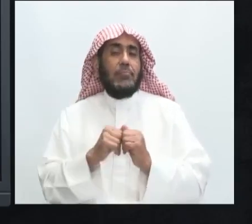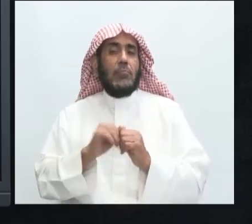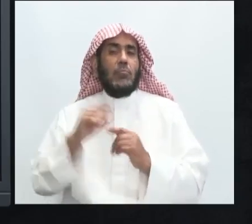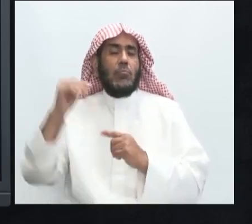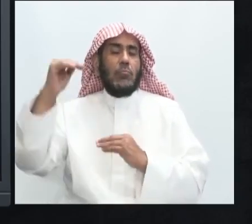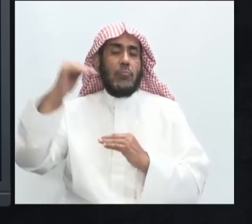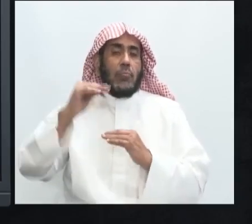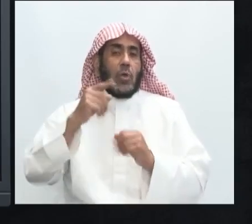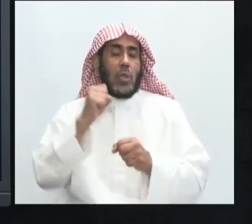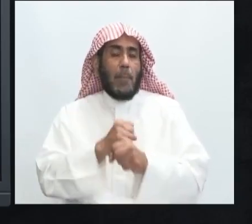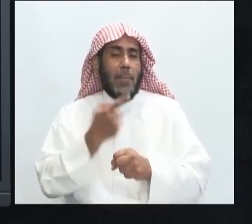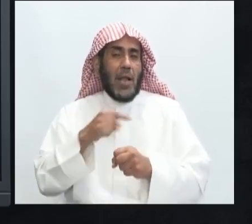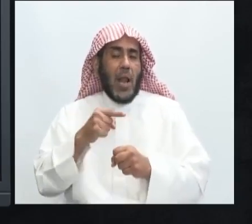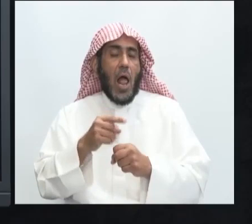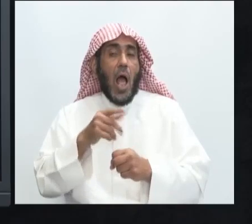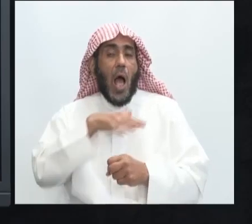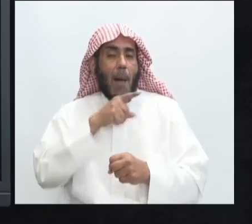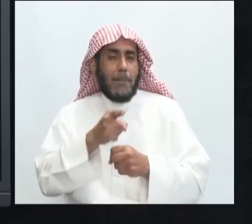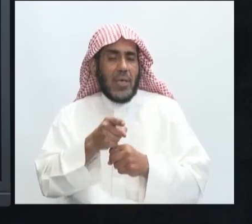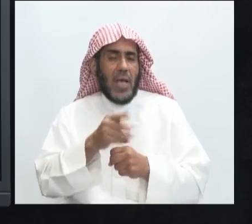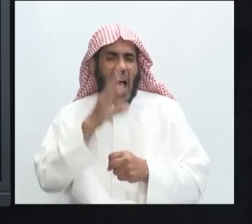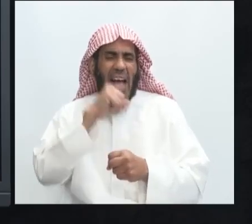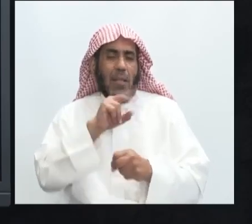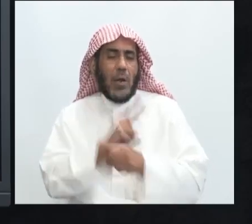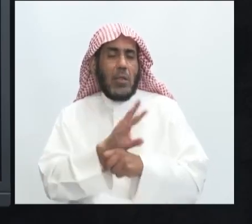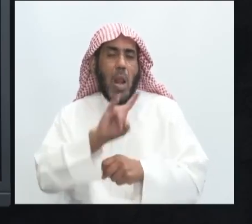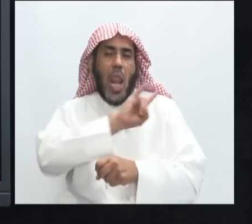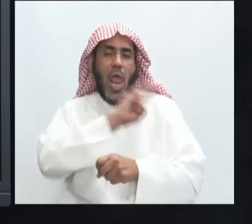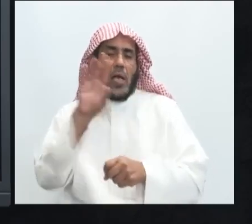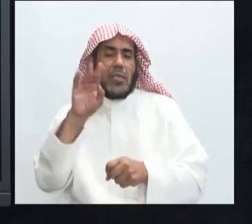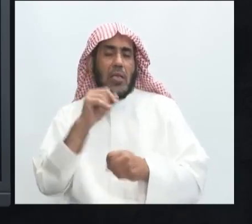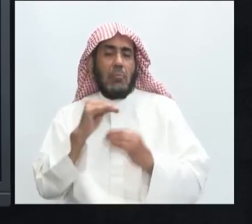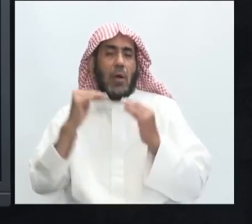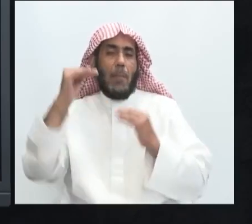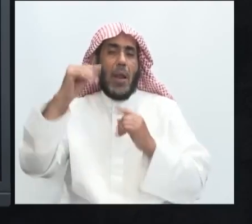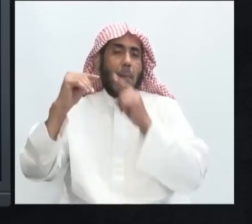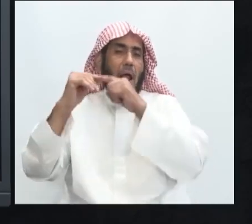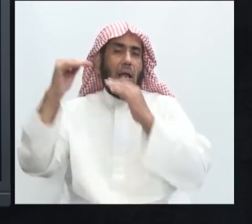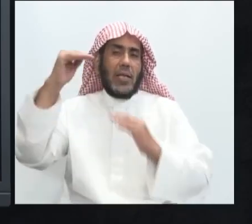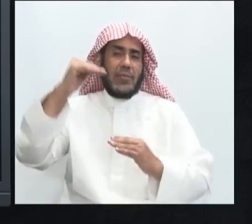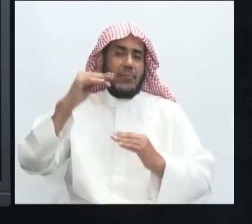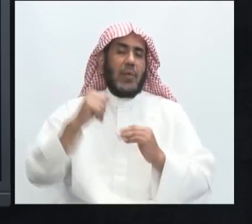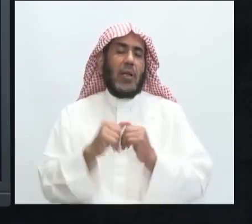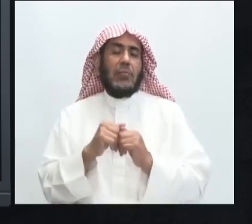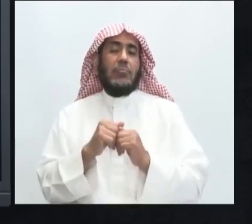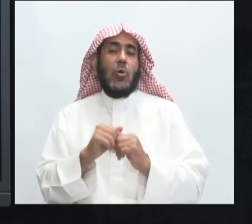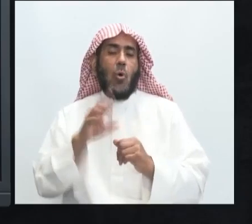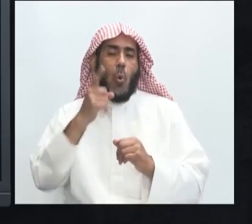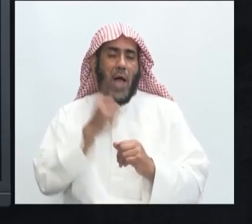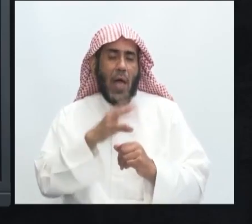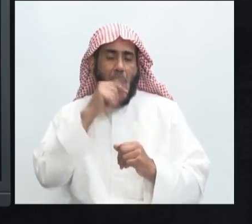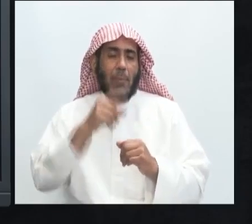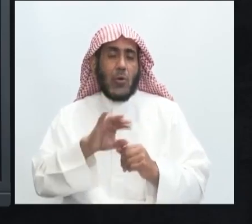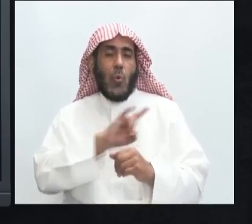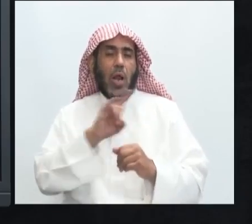وكذلك طلبت منك او طلب منك مثلا الاب عدم الكذب تقول لا تكذب هذا ايضا امر من الاعلى الى الادنى وهذا الامر